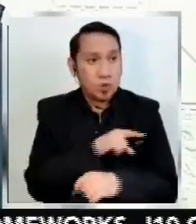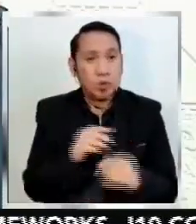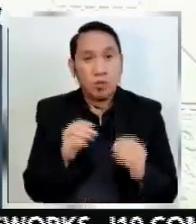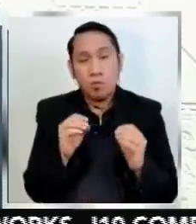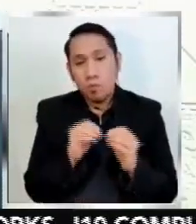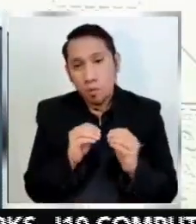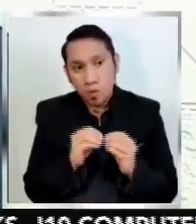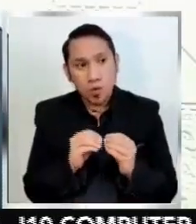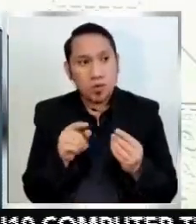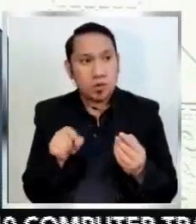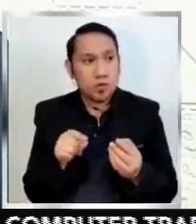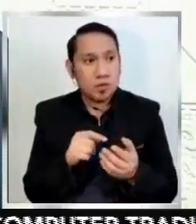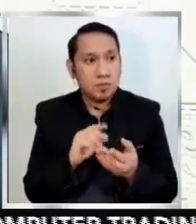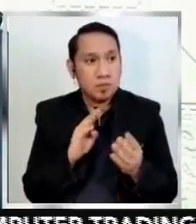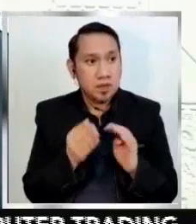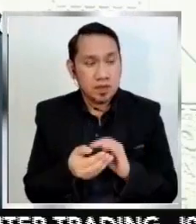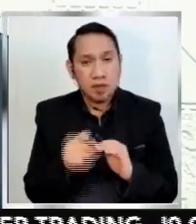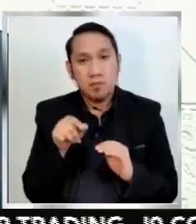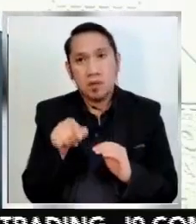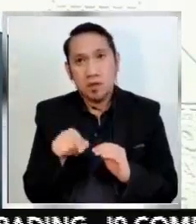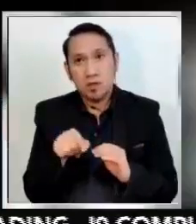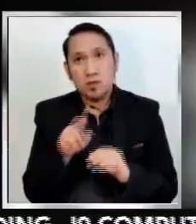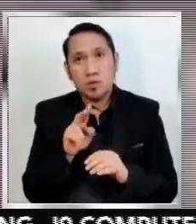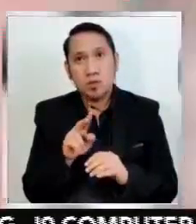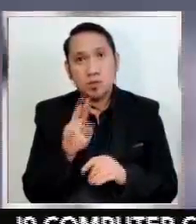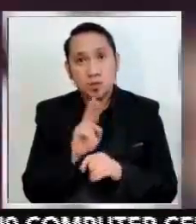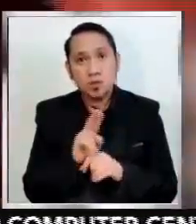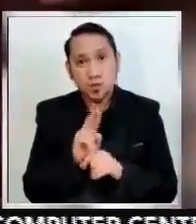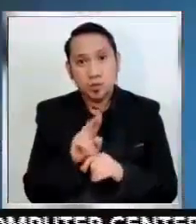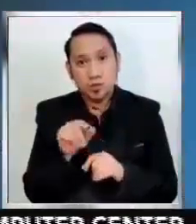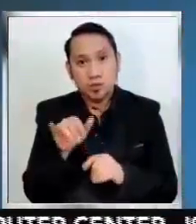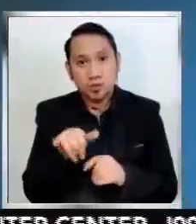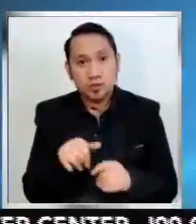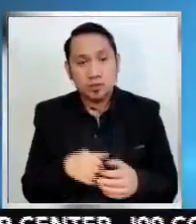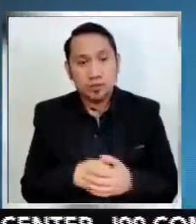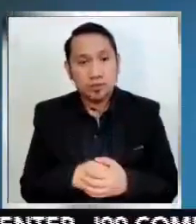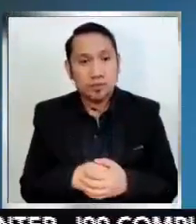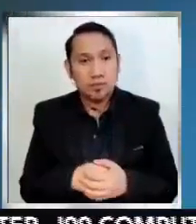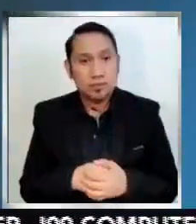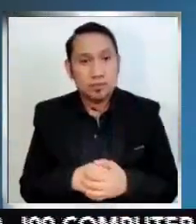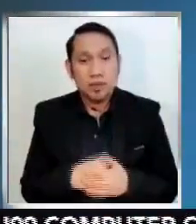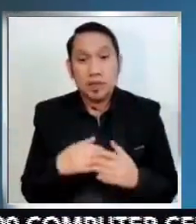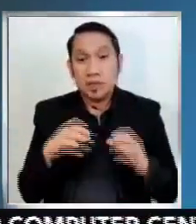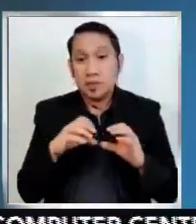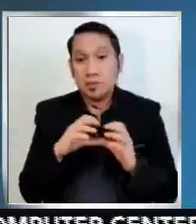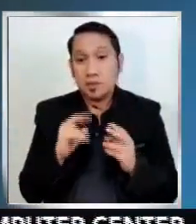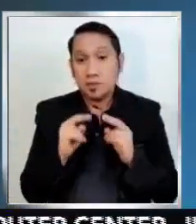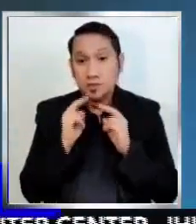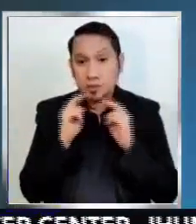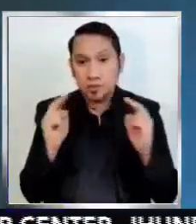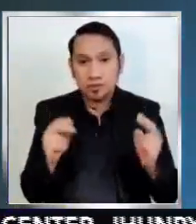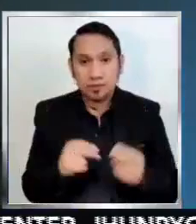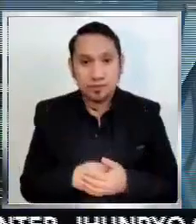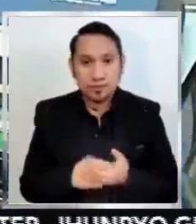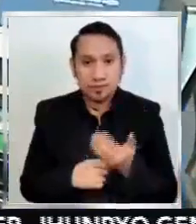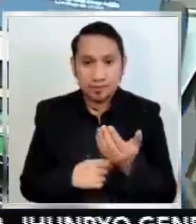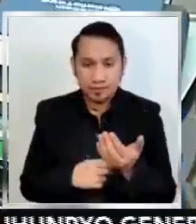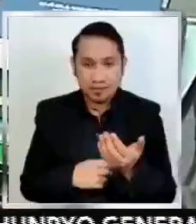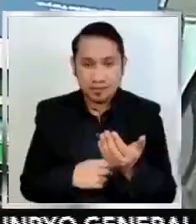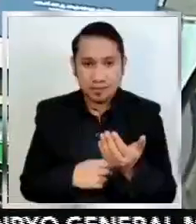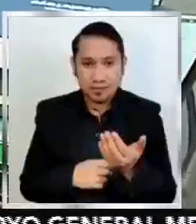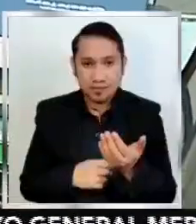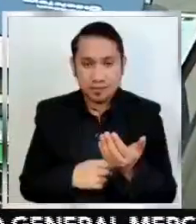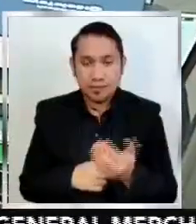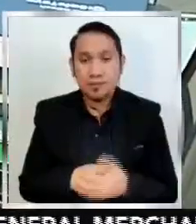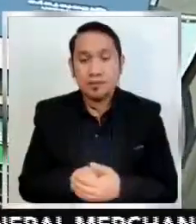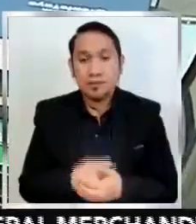to become a victim of cyber attacks. Para sa GMA Integrated News, Oscar Oida,